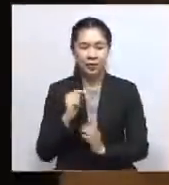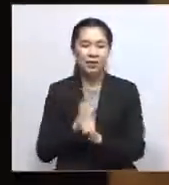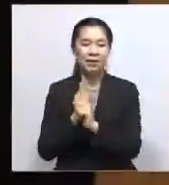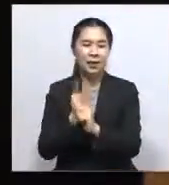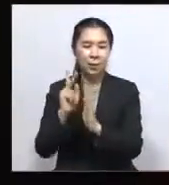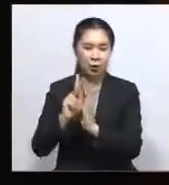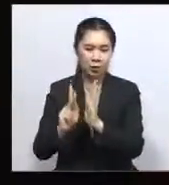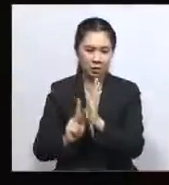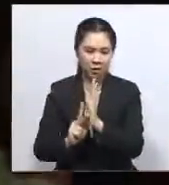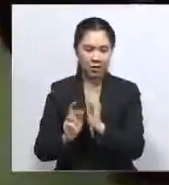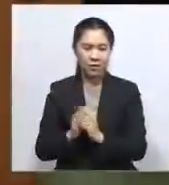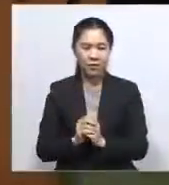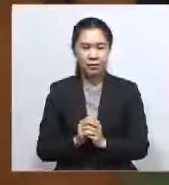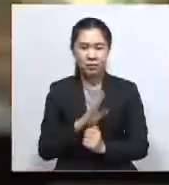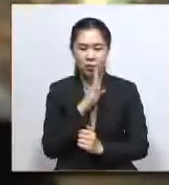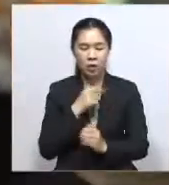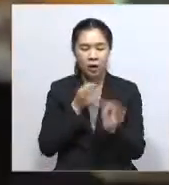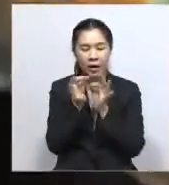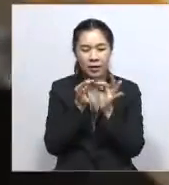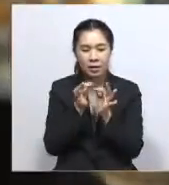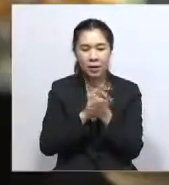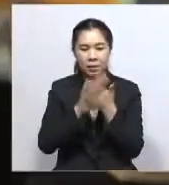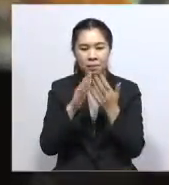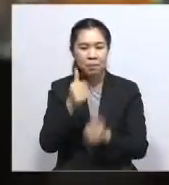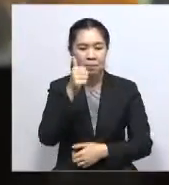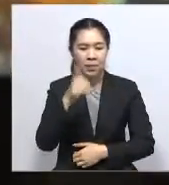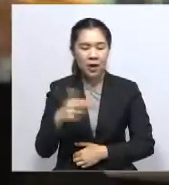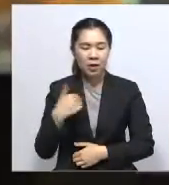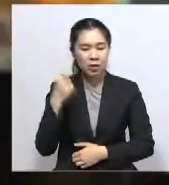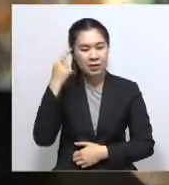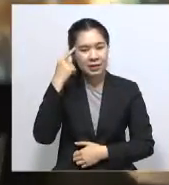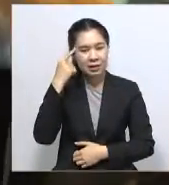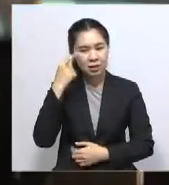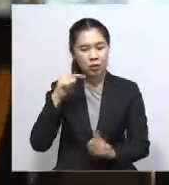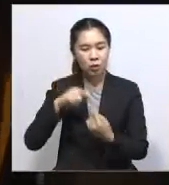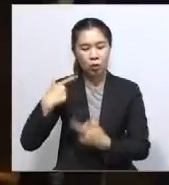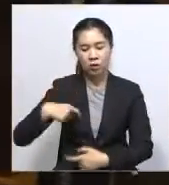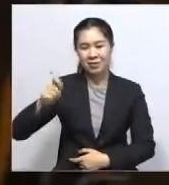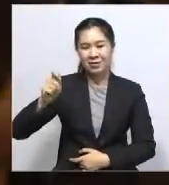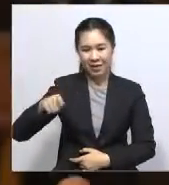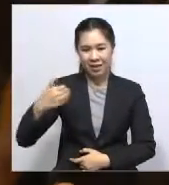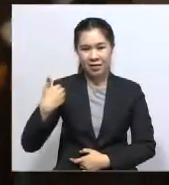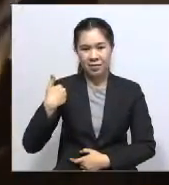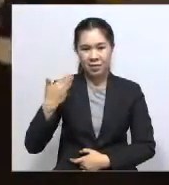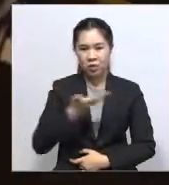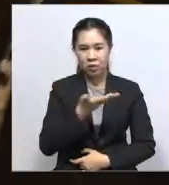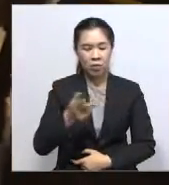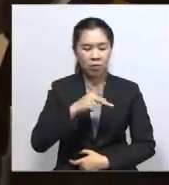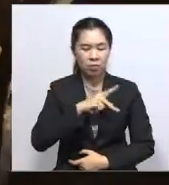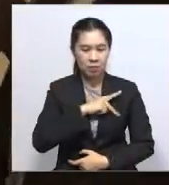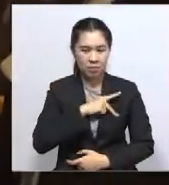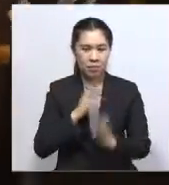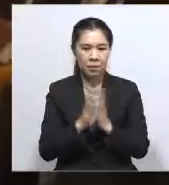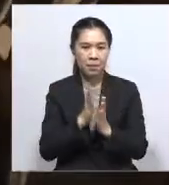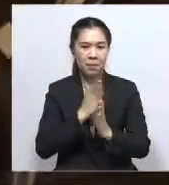ายนะคะหากไม่สามารถชี้แจงข้อกล่าวหาได้จำเป็นเข้าสู่กระบวนการของศาลถือว่าเป็นเรื่องที่ดีต่อวงการสงฆ์